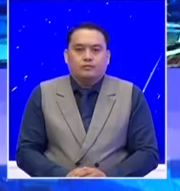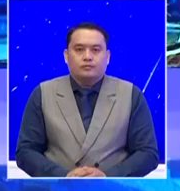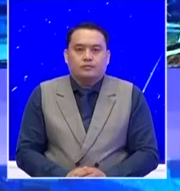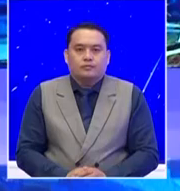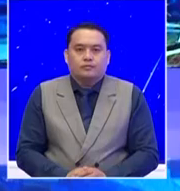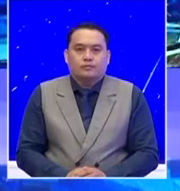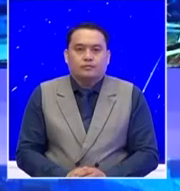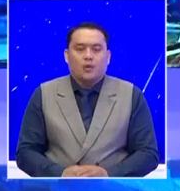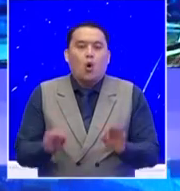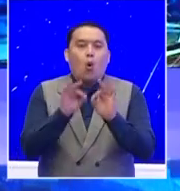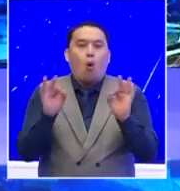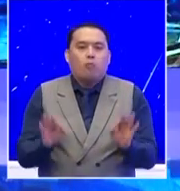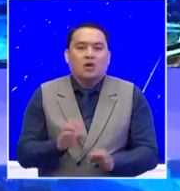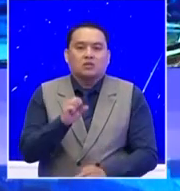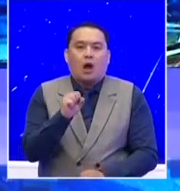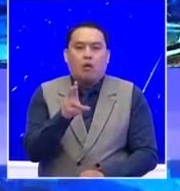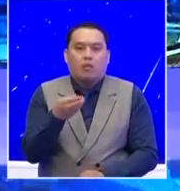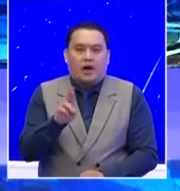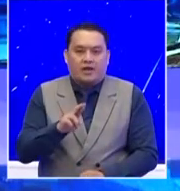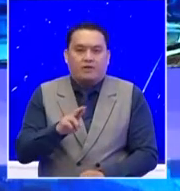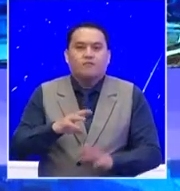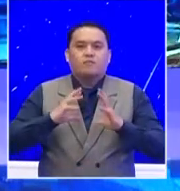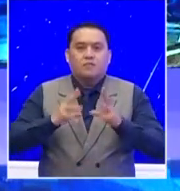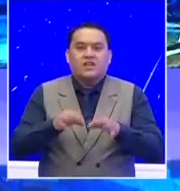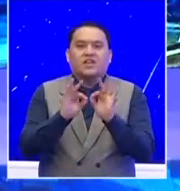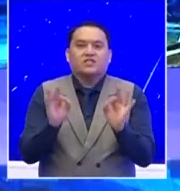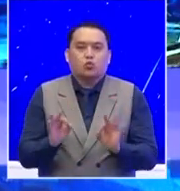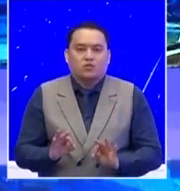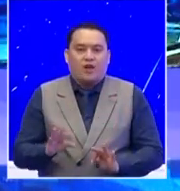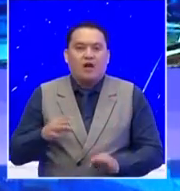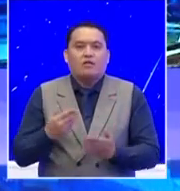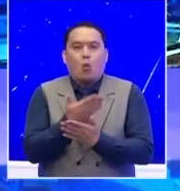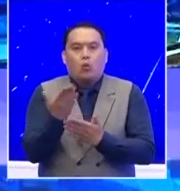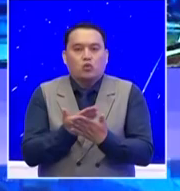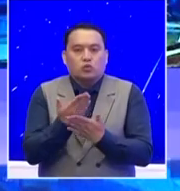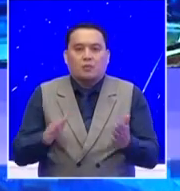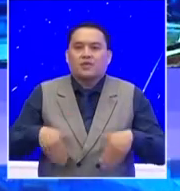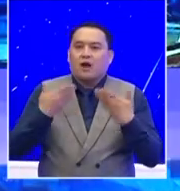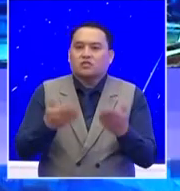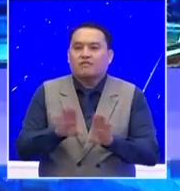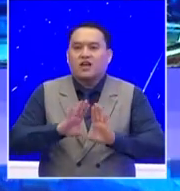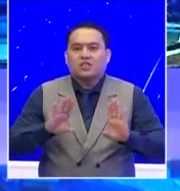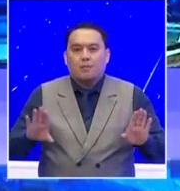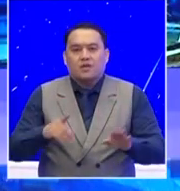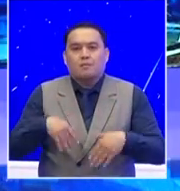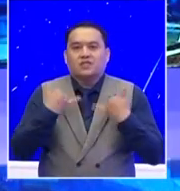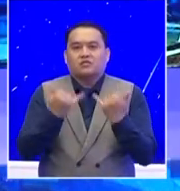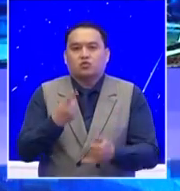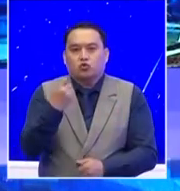К другим темам. Образ Абая в мире искусства. Более 50 работ художников были представлены на выставке, посвященной